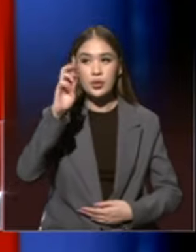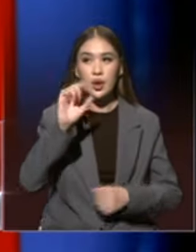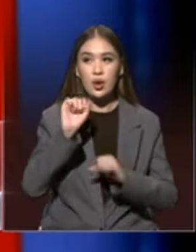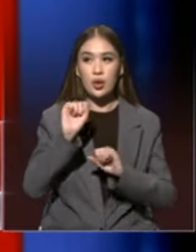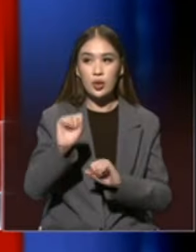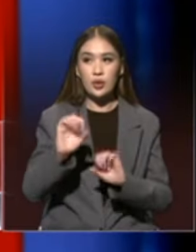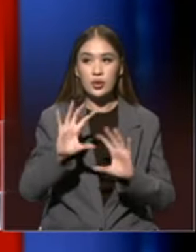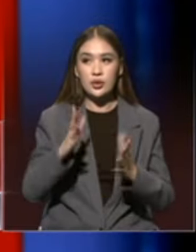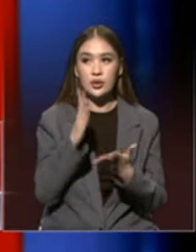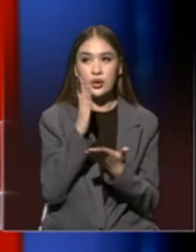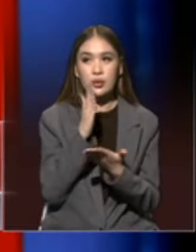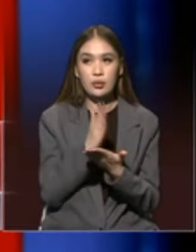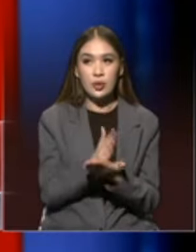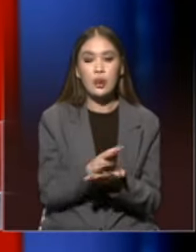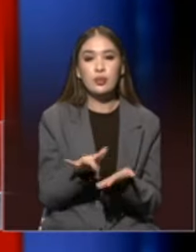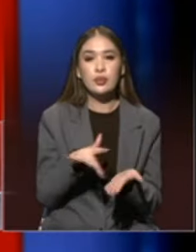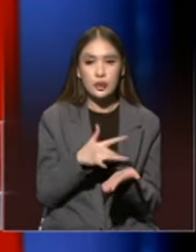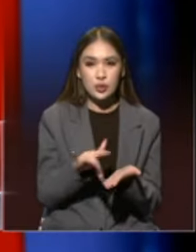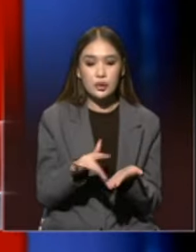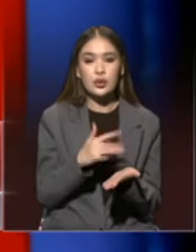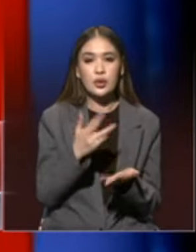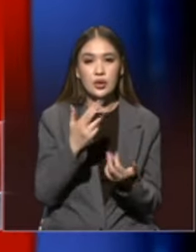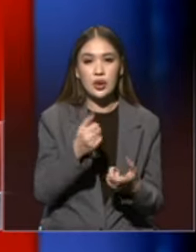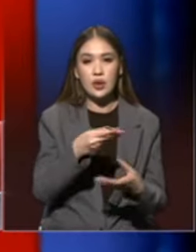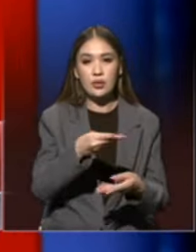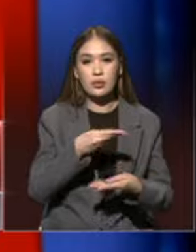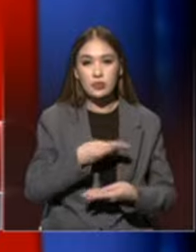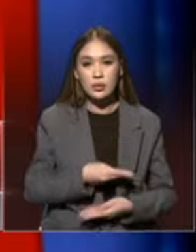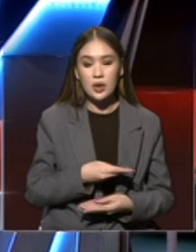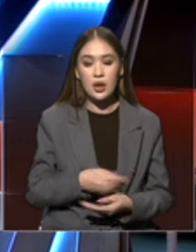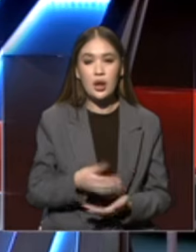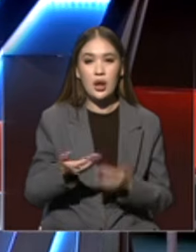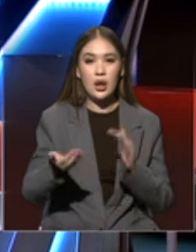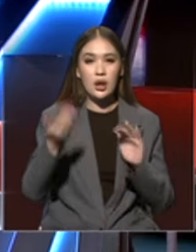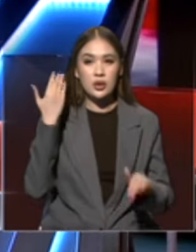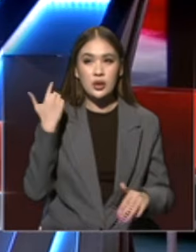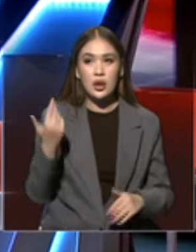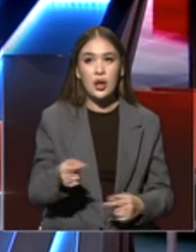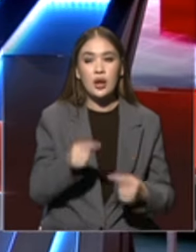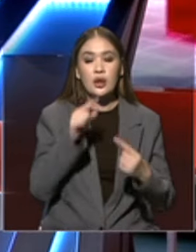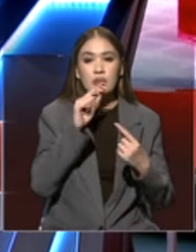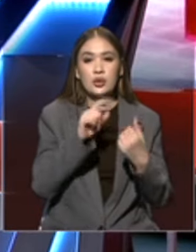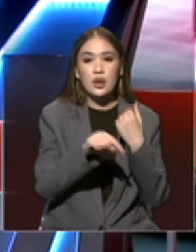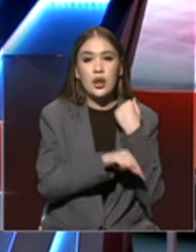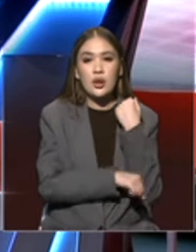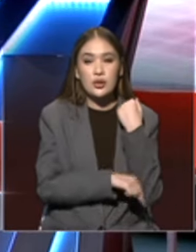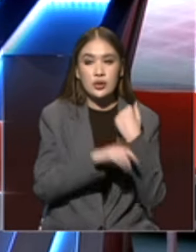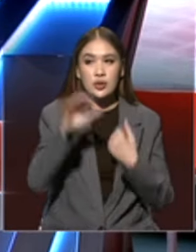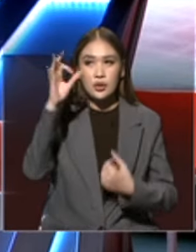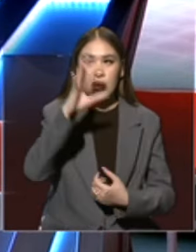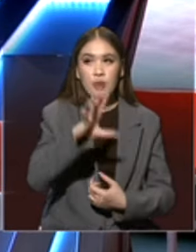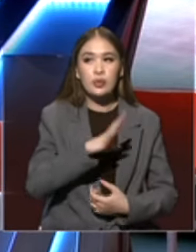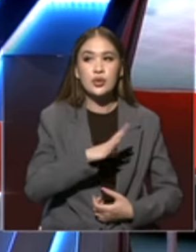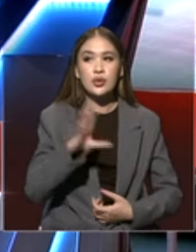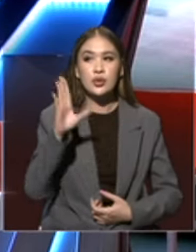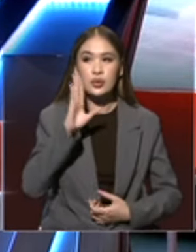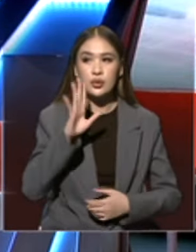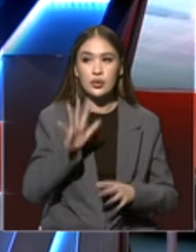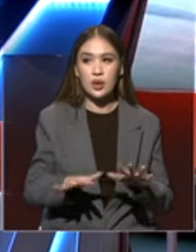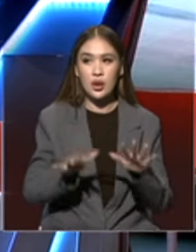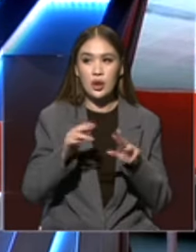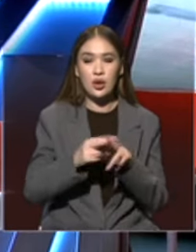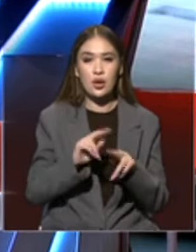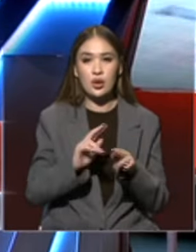мемлекеттік қорлар бюджет есебінен. Олар бізге есеп береді. Өткенде антикор су басу қаупының алдында